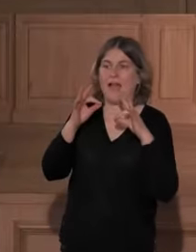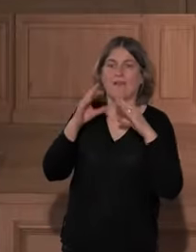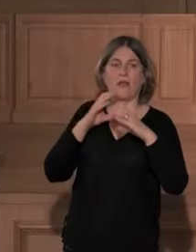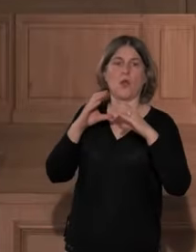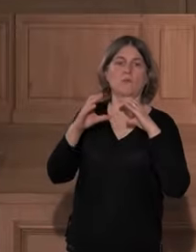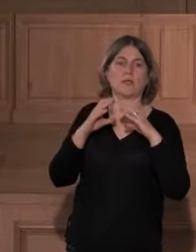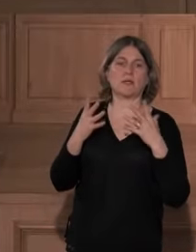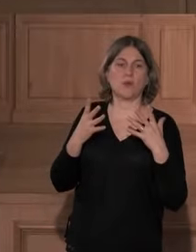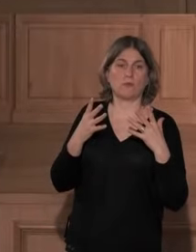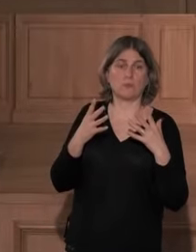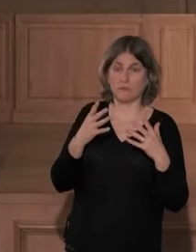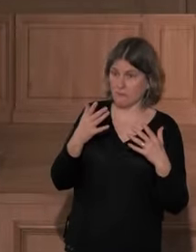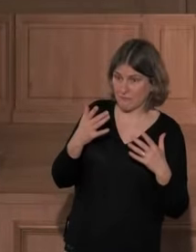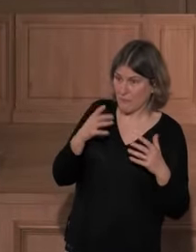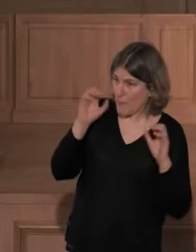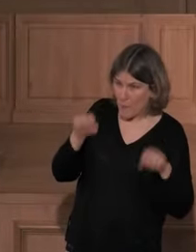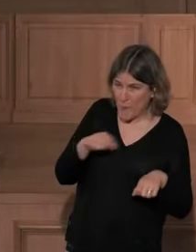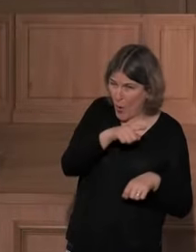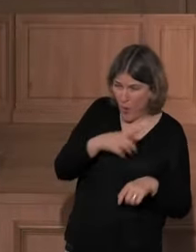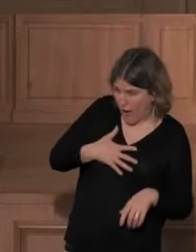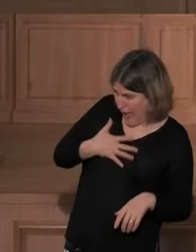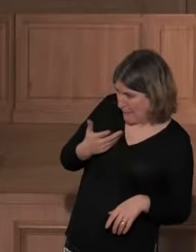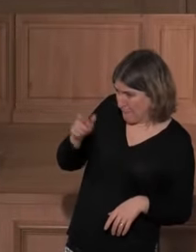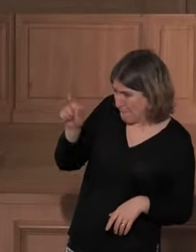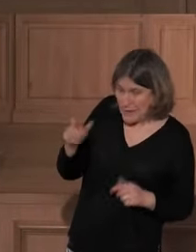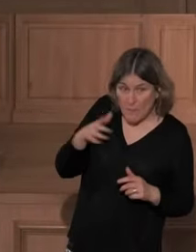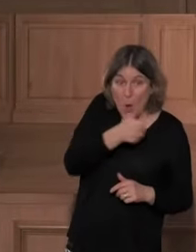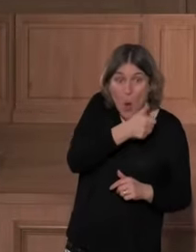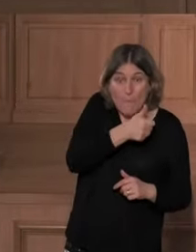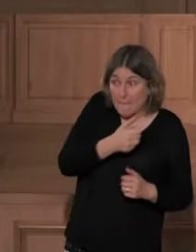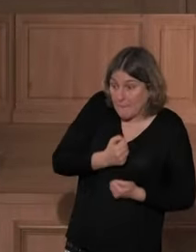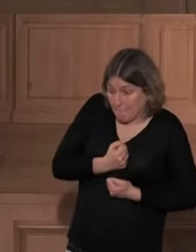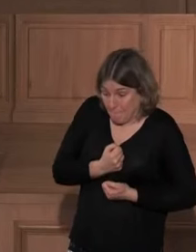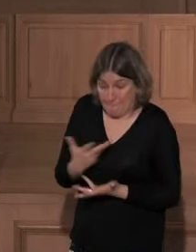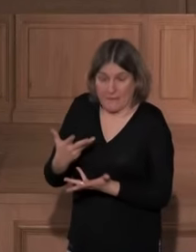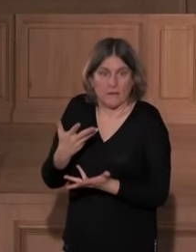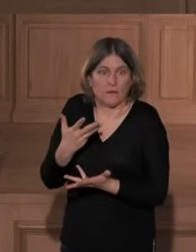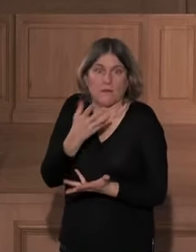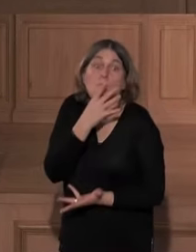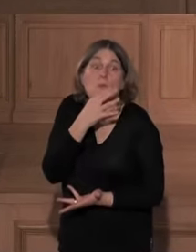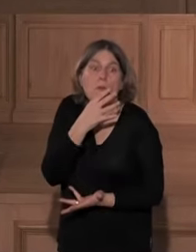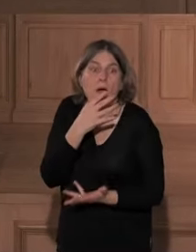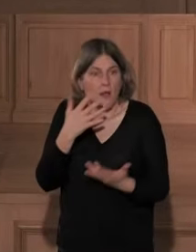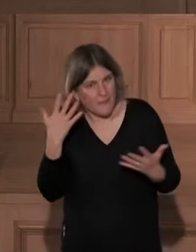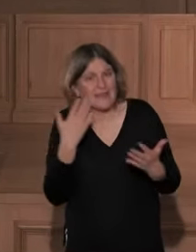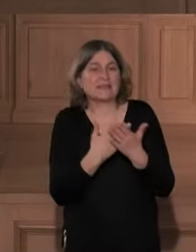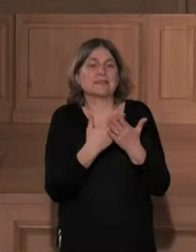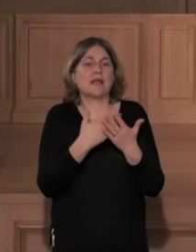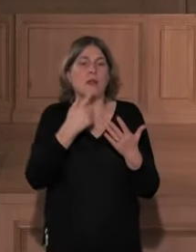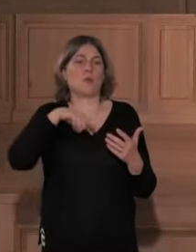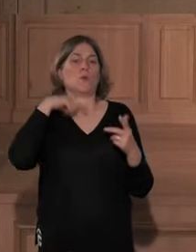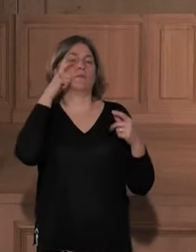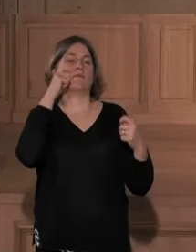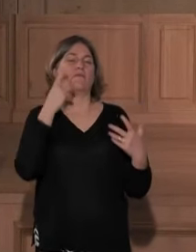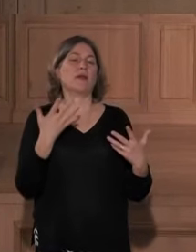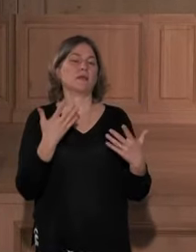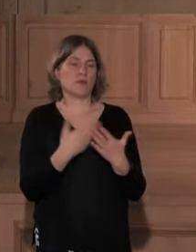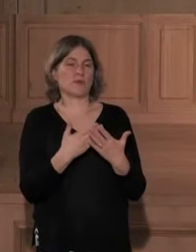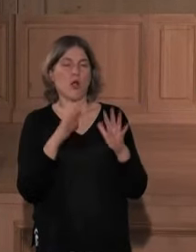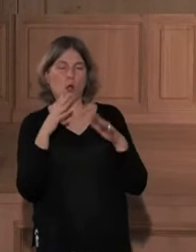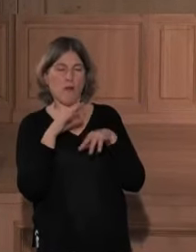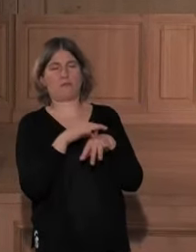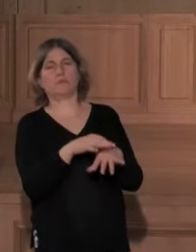aimer bien quelqu'un et jamais pouvoir le lui dire. Donc, si vous voulez, on fait attention à cette dimension-là. Je voudrais donner juste un exemple, parce que quand j'entends